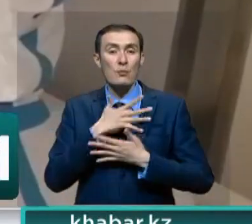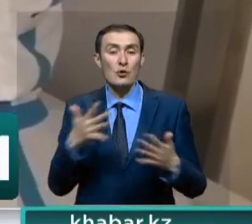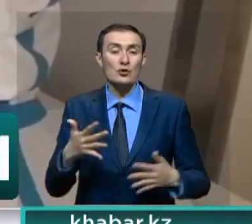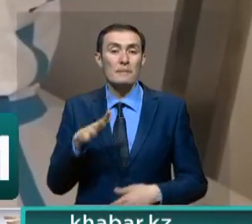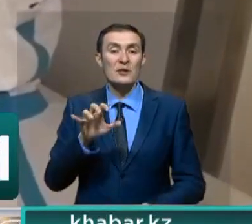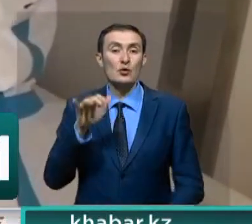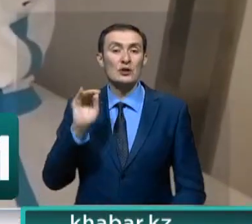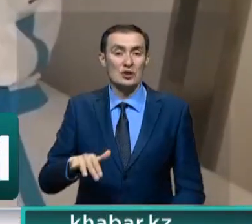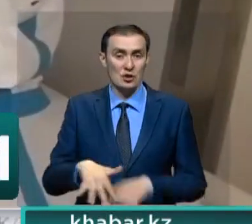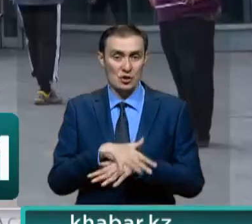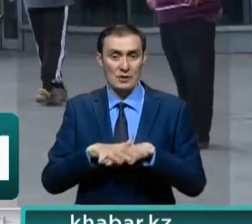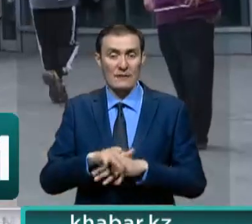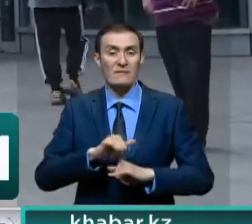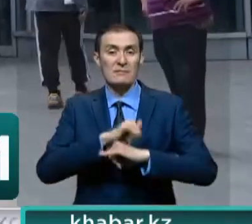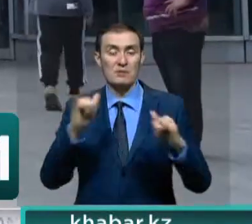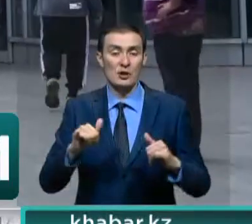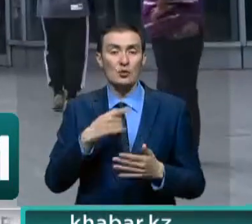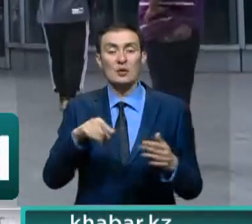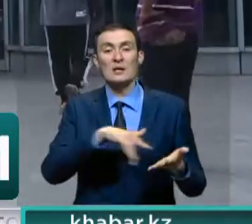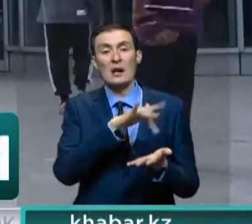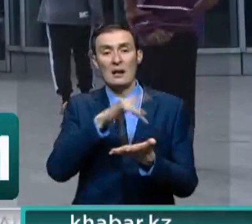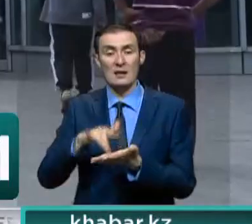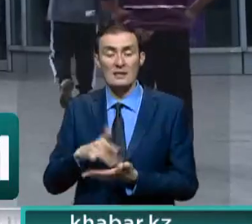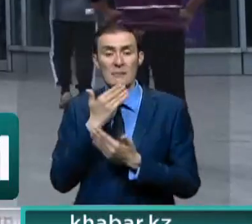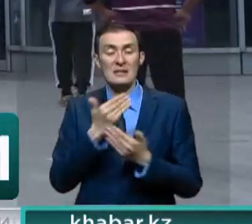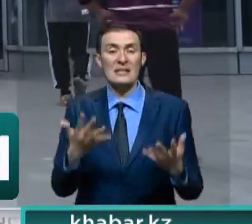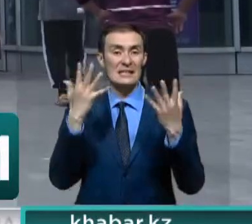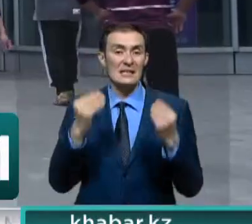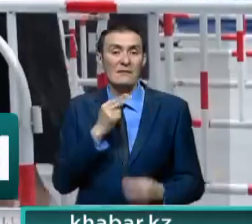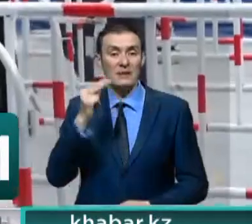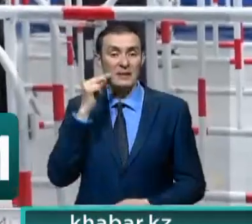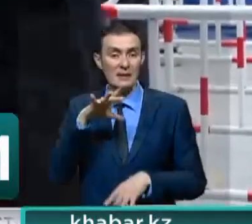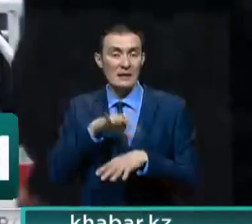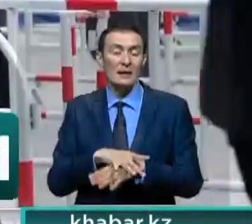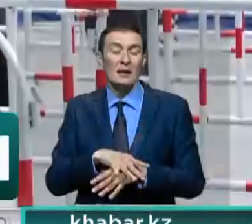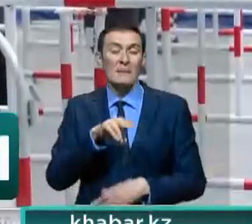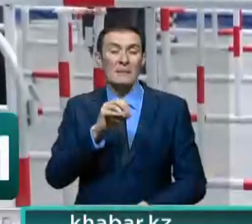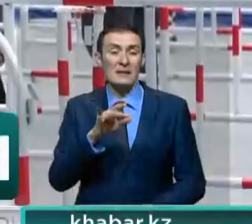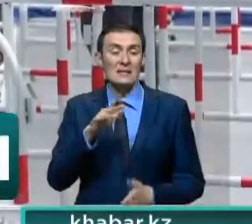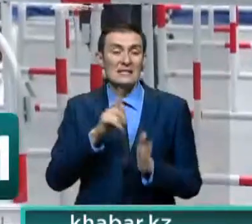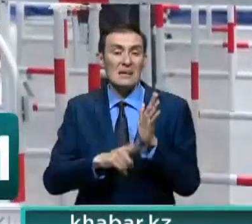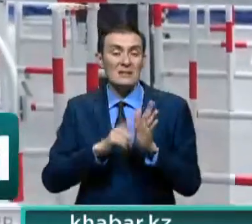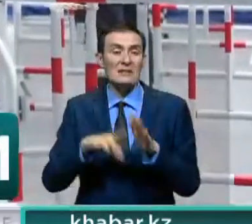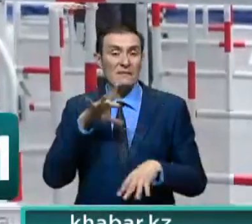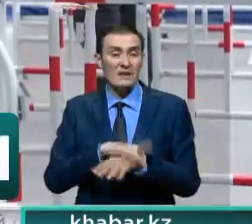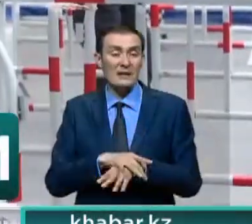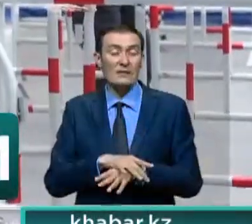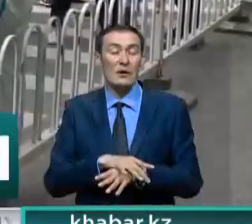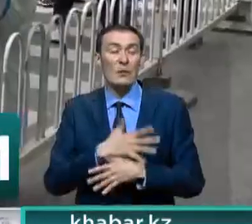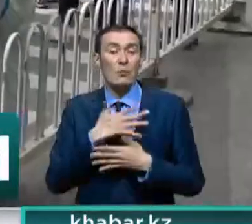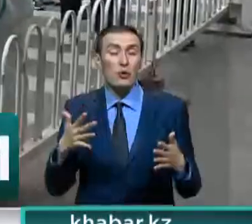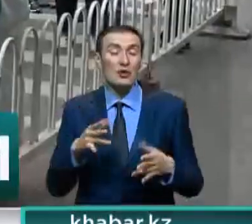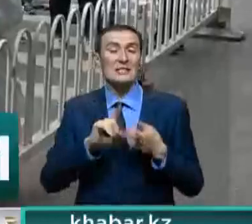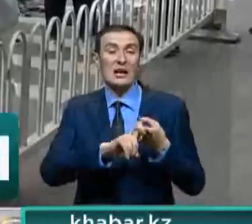превысило 500 000. Вспышка накрыла и другие города. За последние дни в Пекине зарегистрировано 70 случаев. Больше